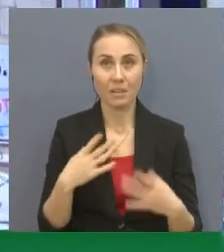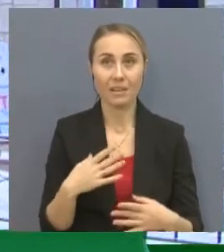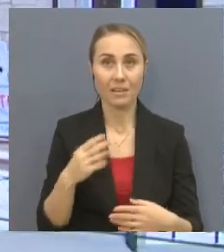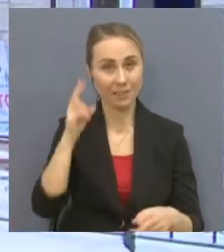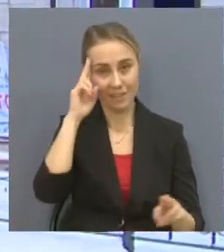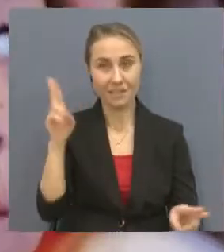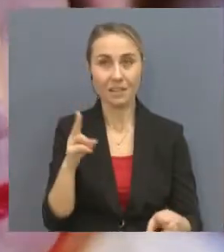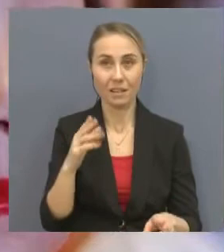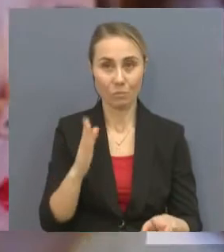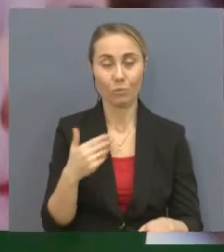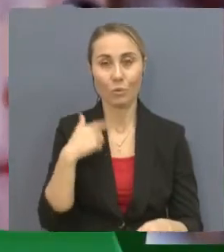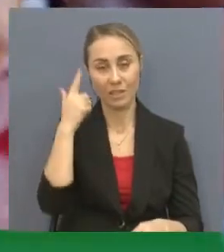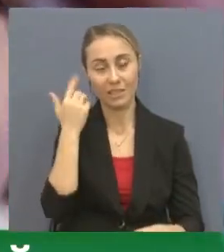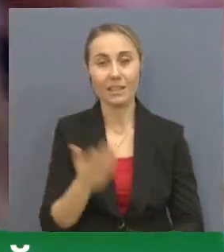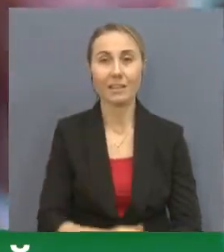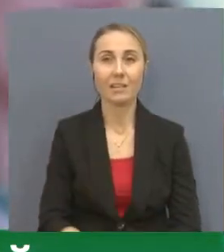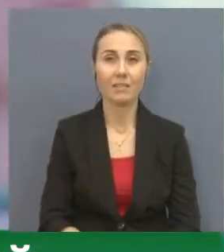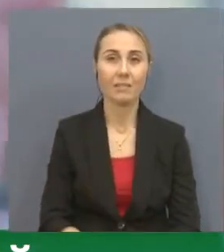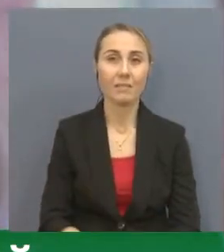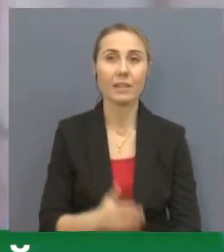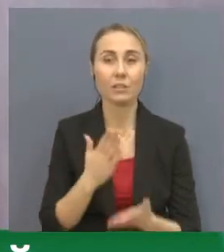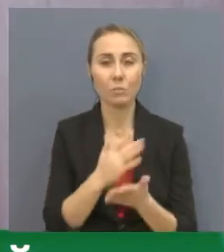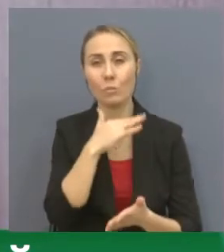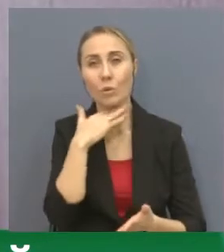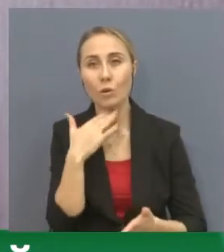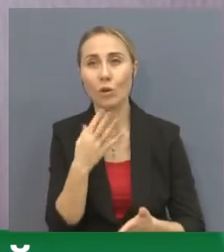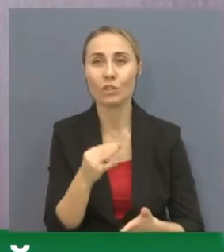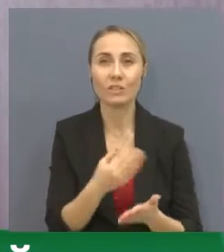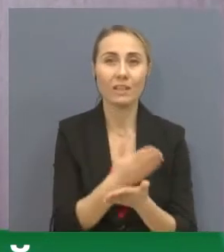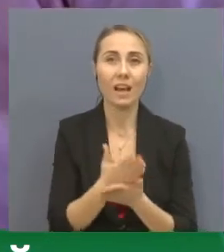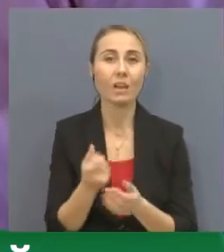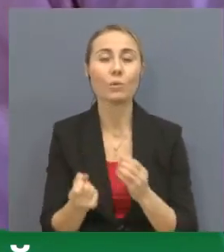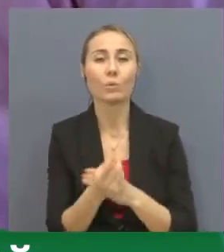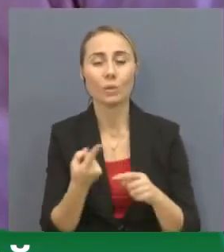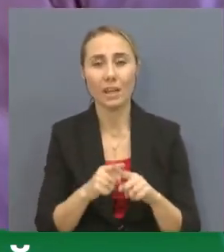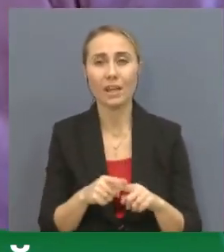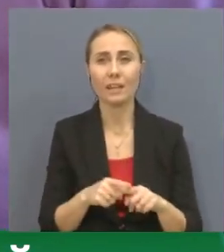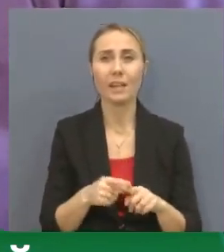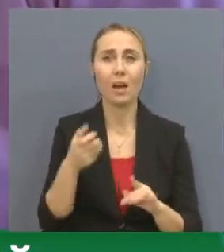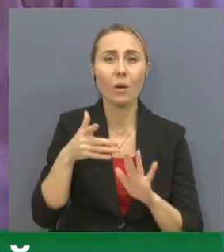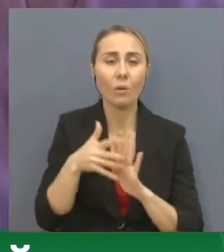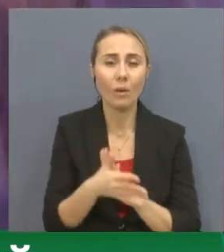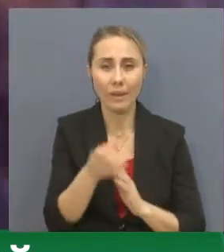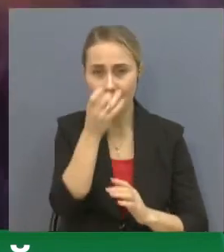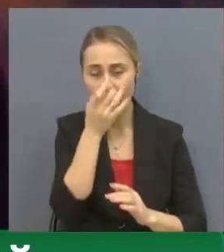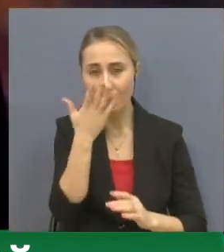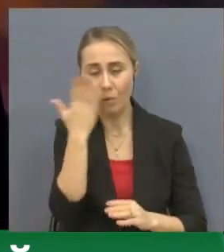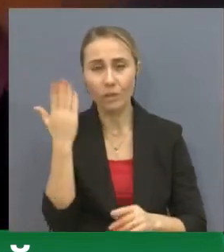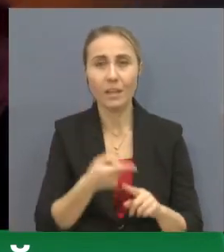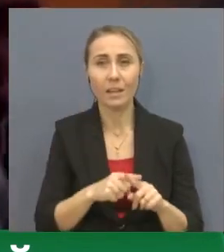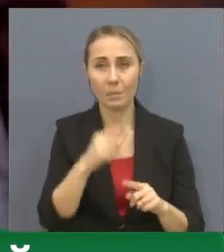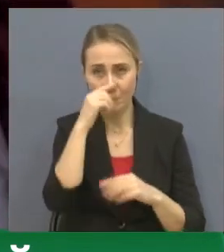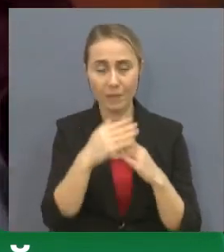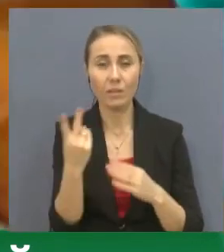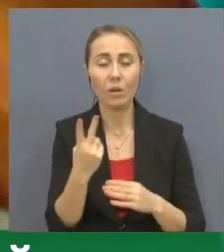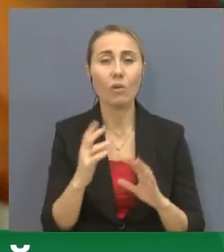теперь буду знать существует множество версий того откуда берет свои корни данный праздник в японии например перед второй мировой